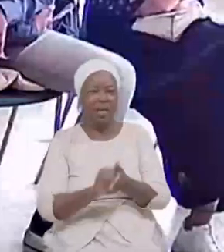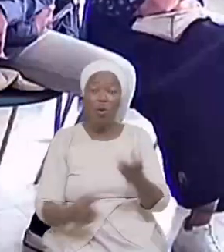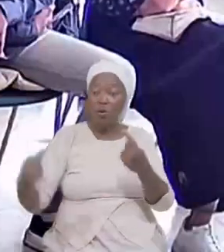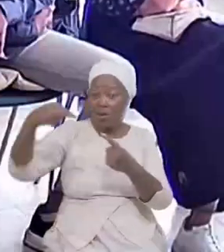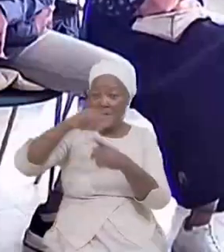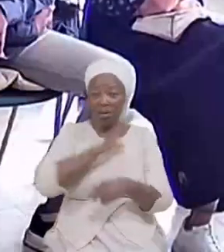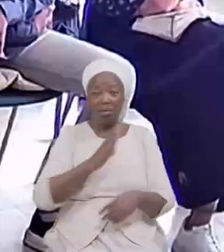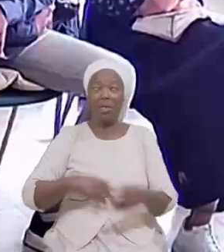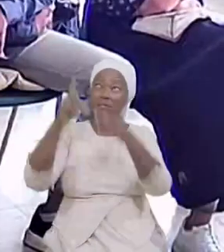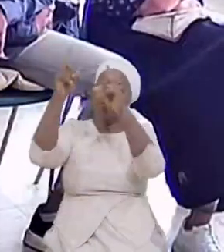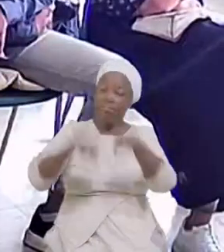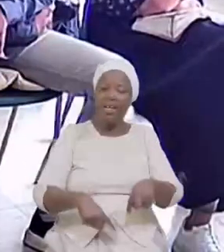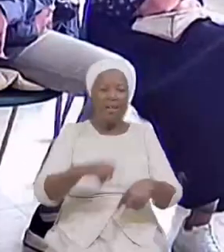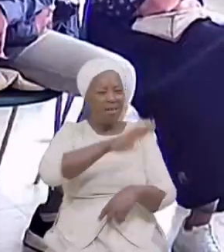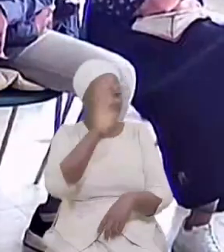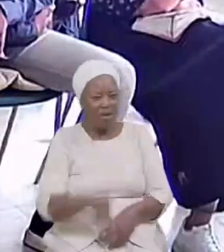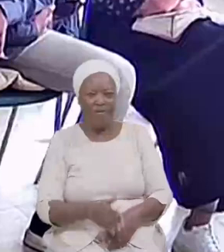vienne. Jamais.